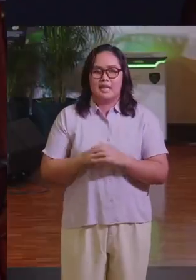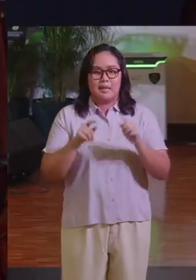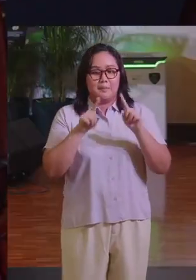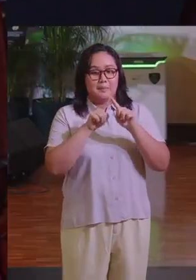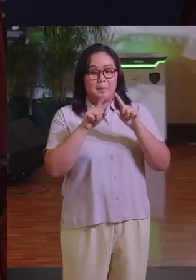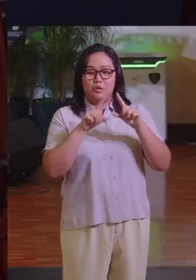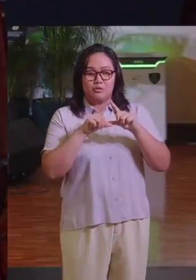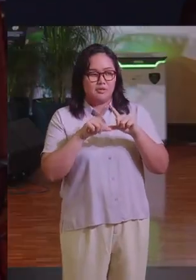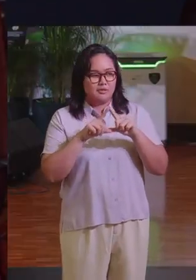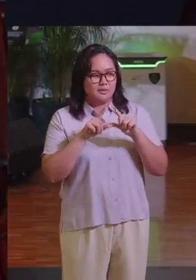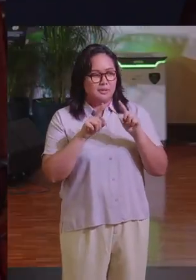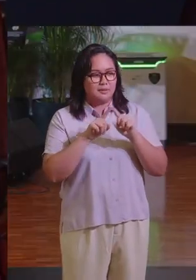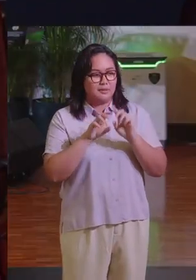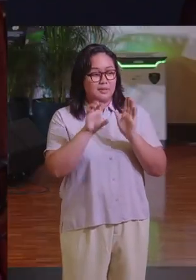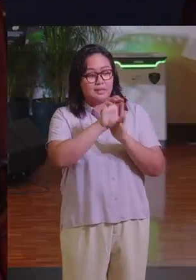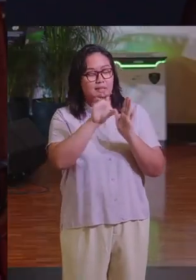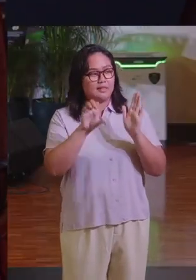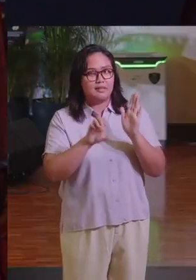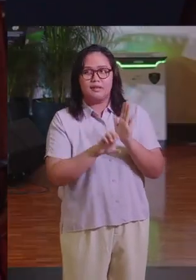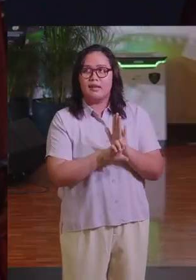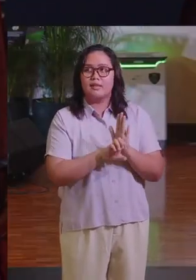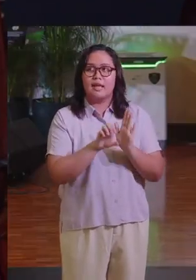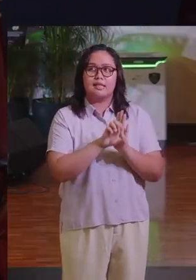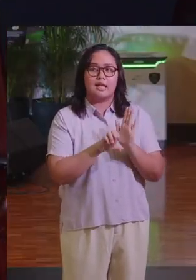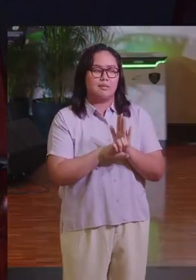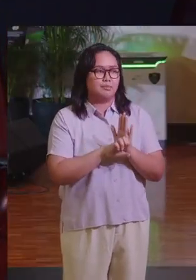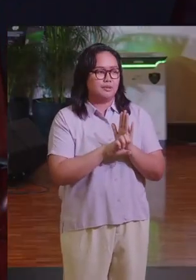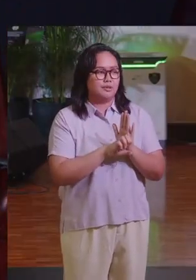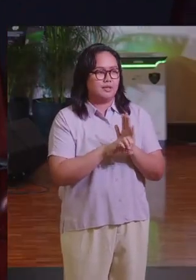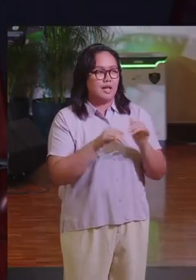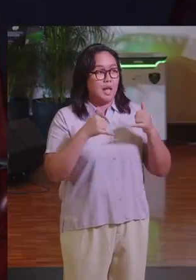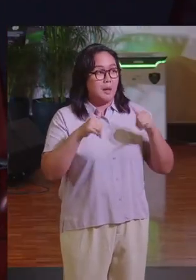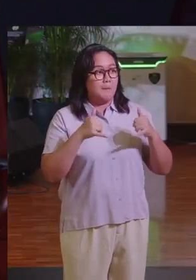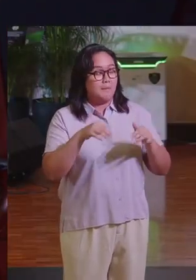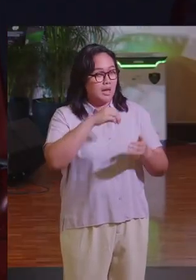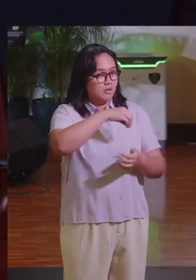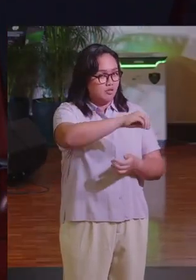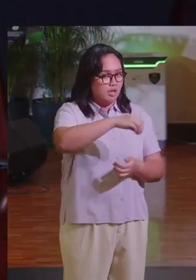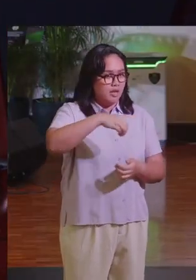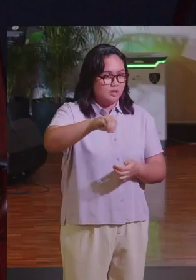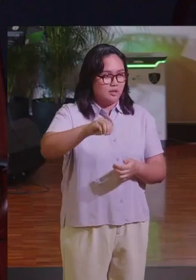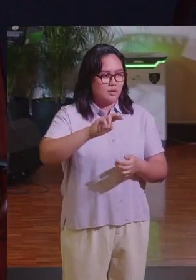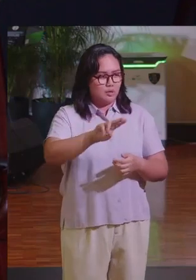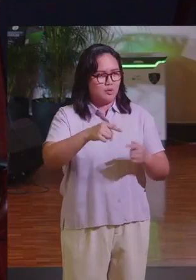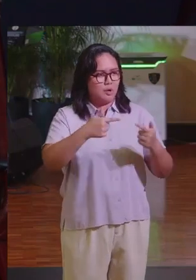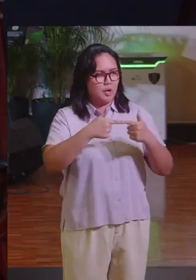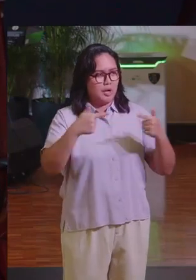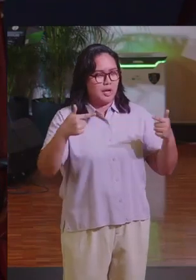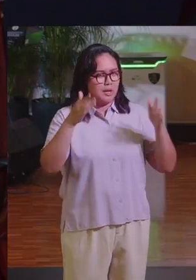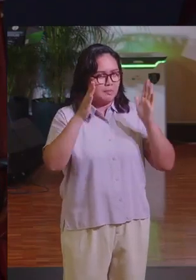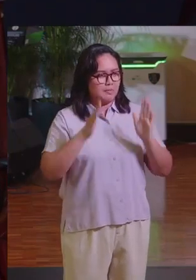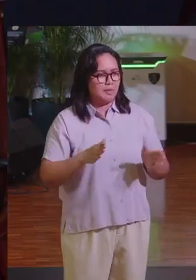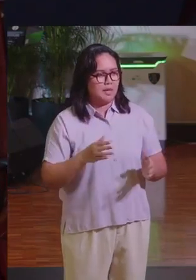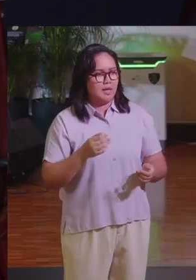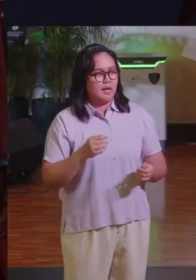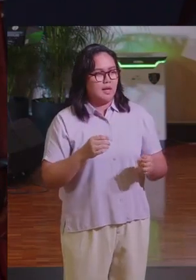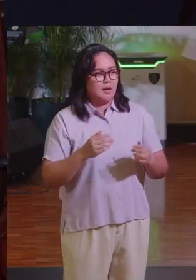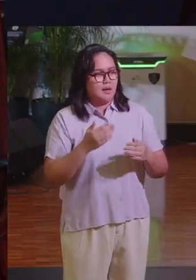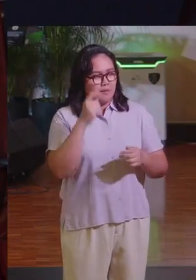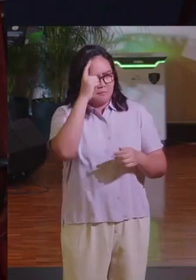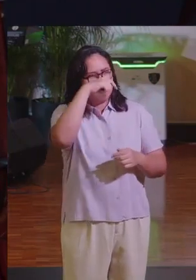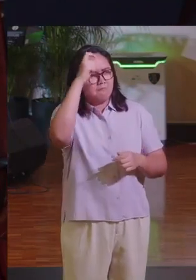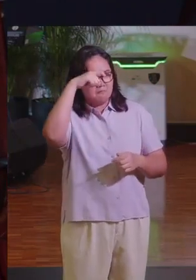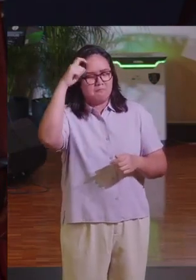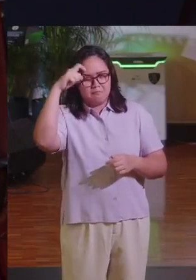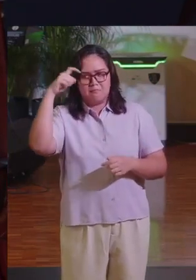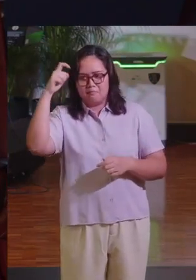or isang scene na kung saan kayo po'y naglalaro ng chess, ang inyong kalaban ay medyo mahusay. Ang kanyang moves,